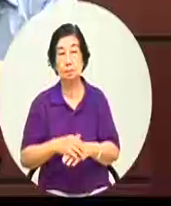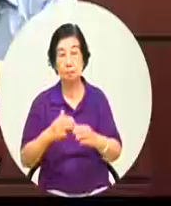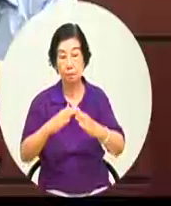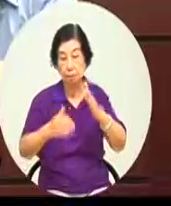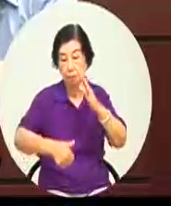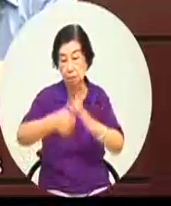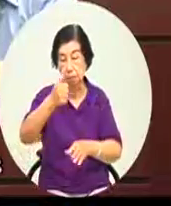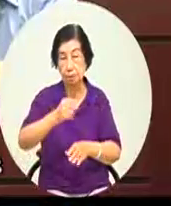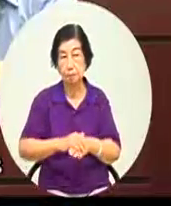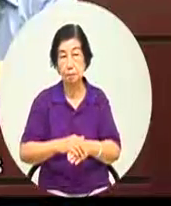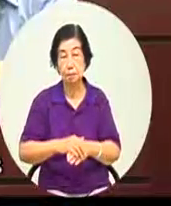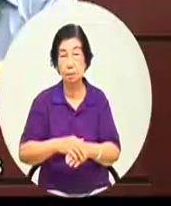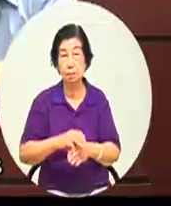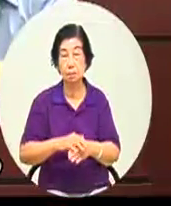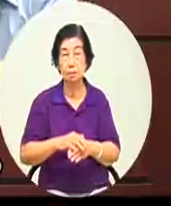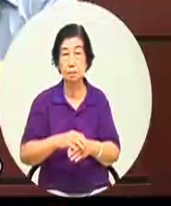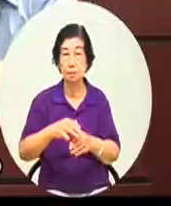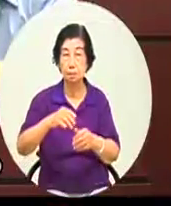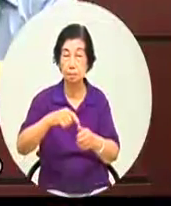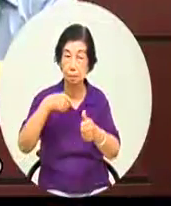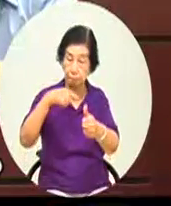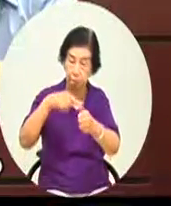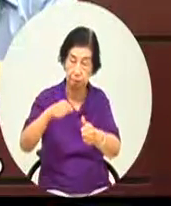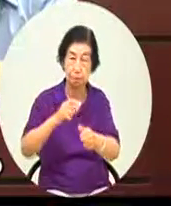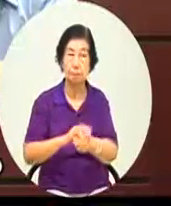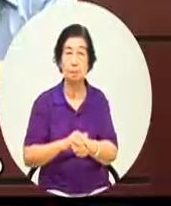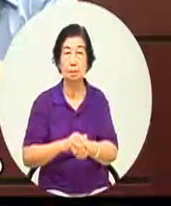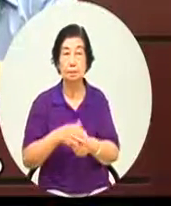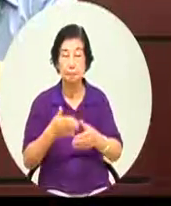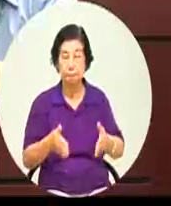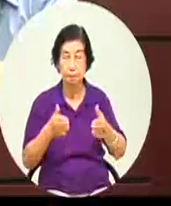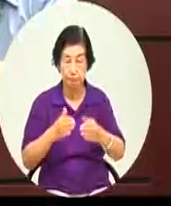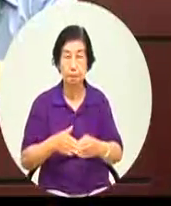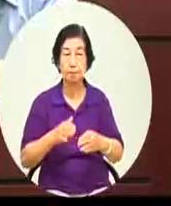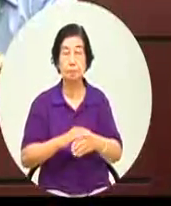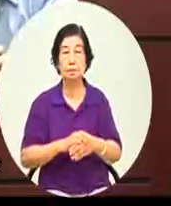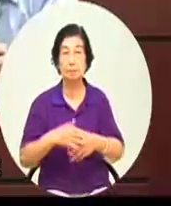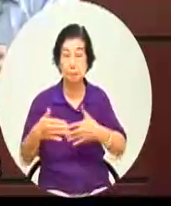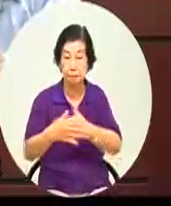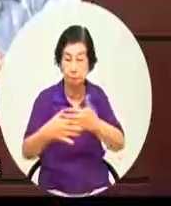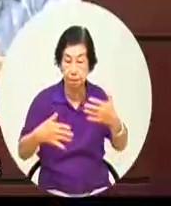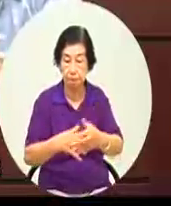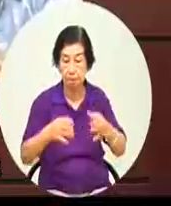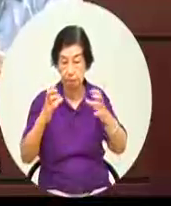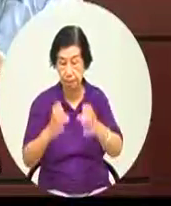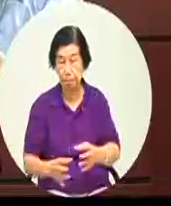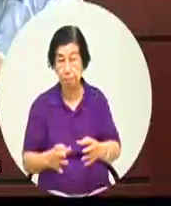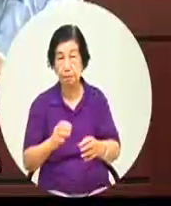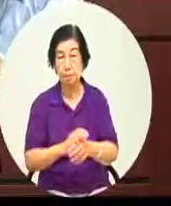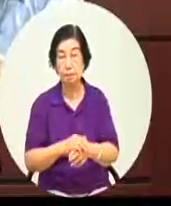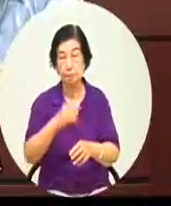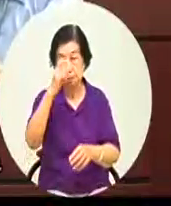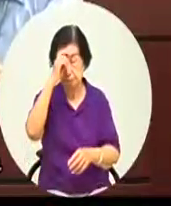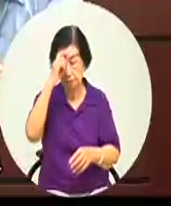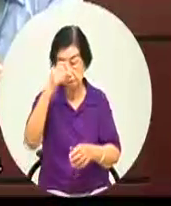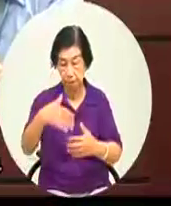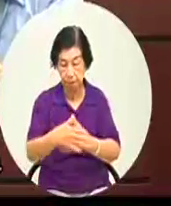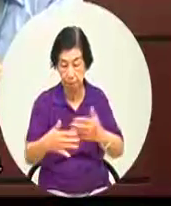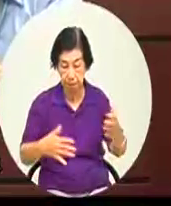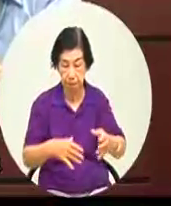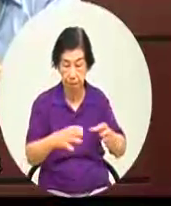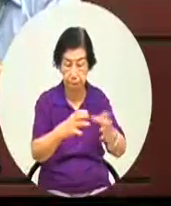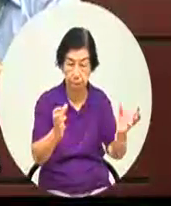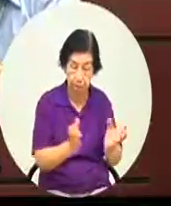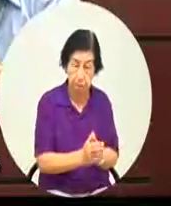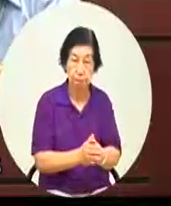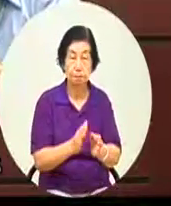很重要的一项交通建设。希望公务局持续跟这个营建署哈，用生活圈道路的改善